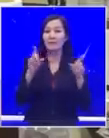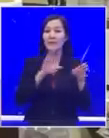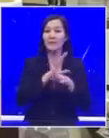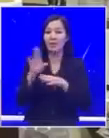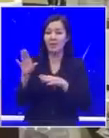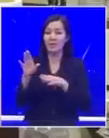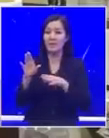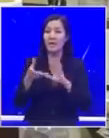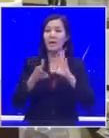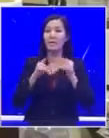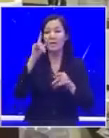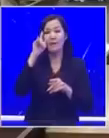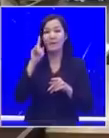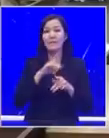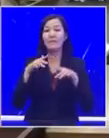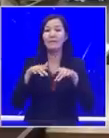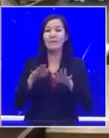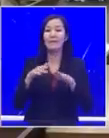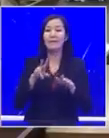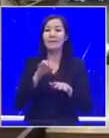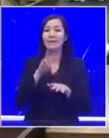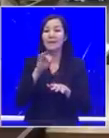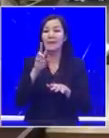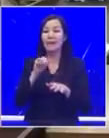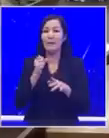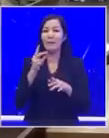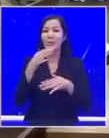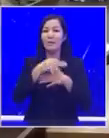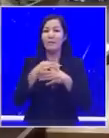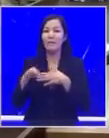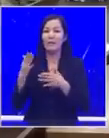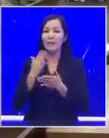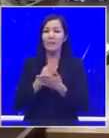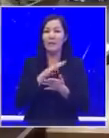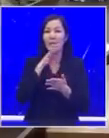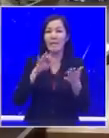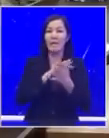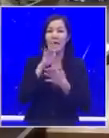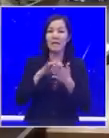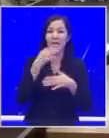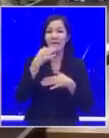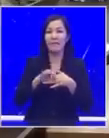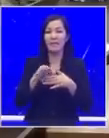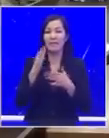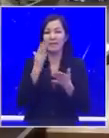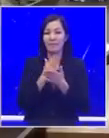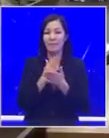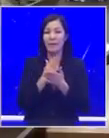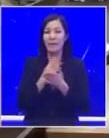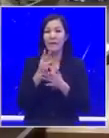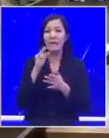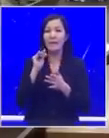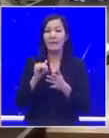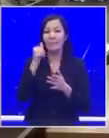жеткізеді. Жалпы Қазақстан текстилайн кәсіпорынның бірнеше филиалдары бар. Біз Текелі қаласындағы филиалында орналасқанбыз.